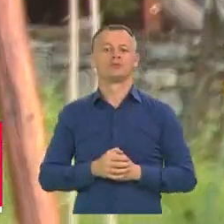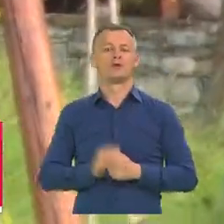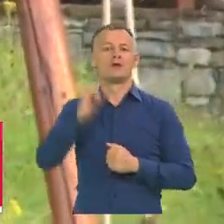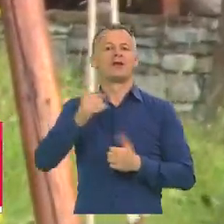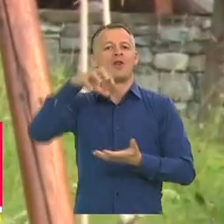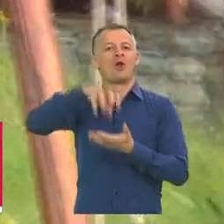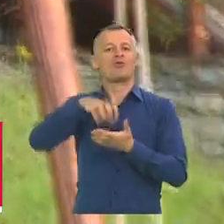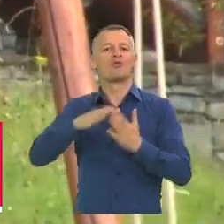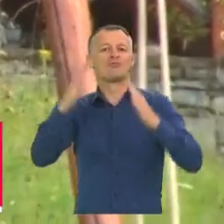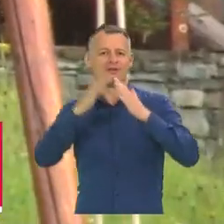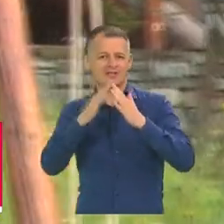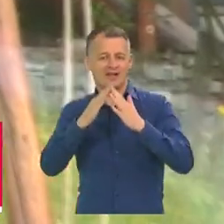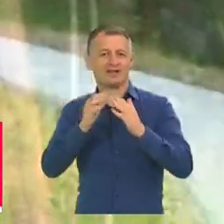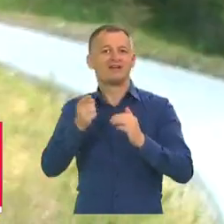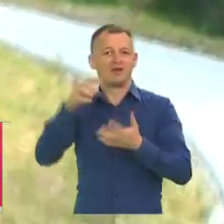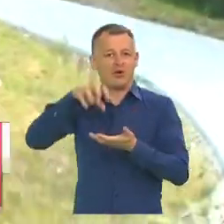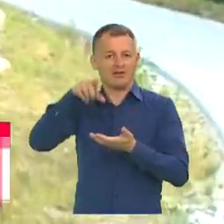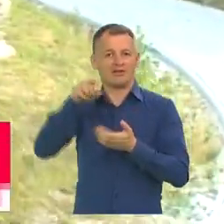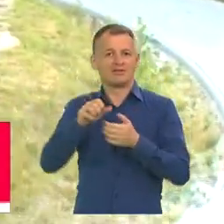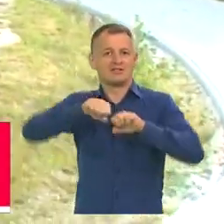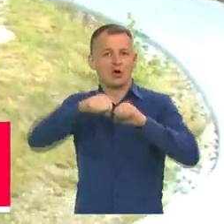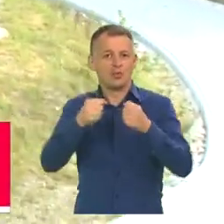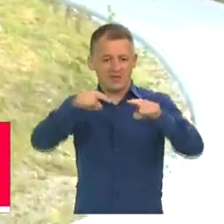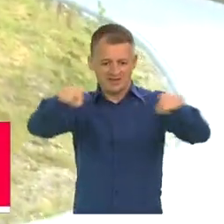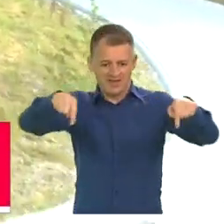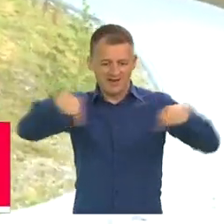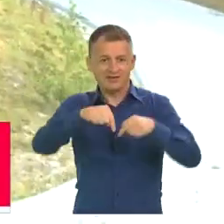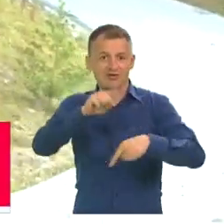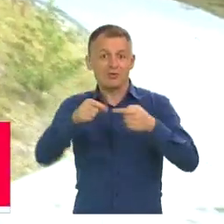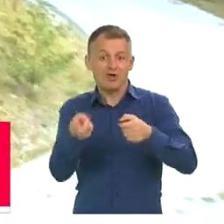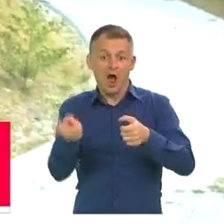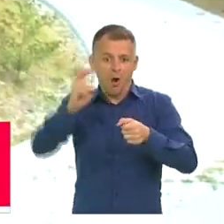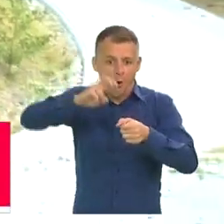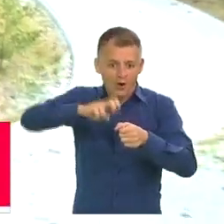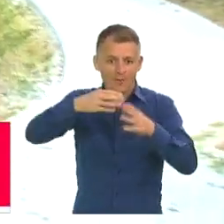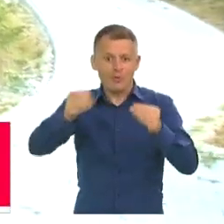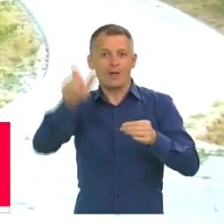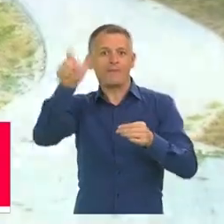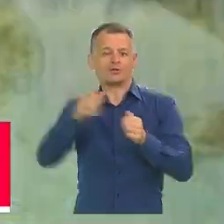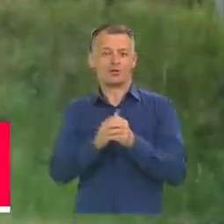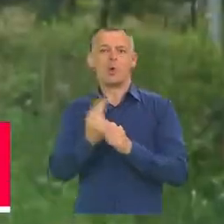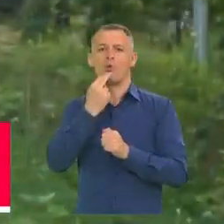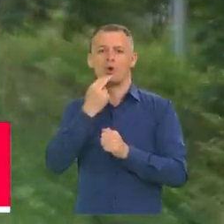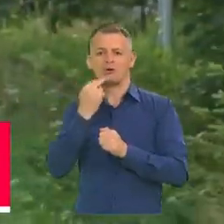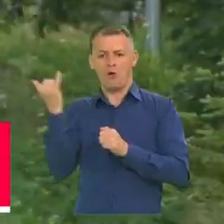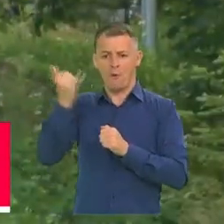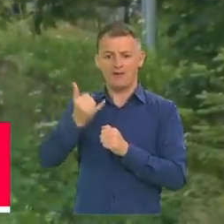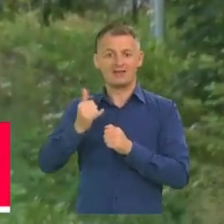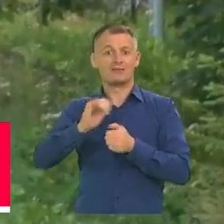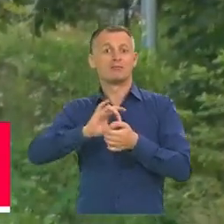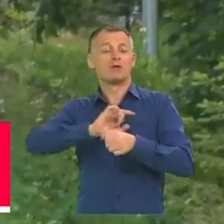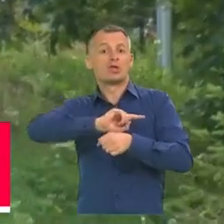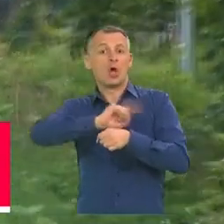cazare din comuna Secăria s-ar fi rupt, în timp ce se aflau pe ea mai multe persoane. În baza sesizării, polițiștii s-au deplasat de urgență la fața